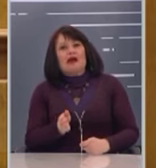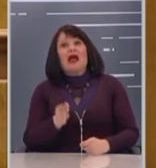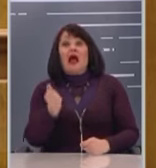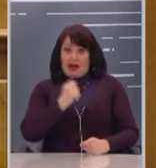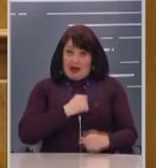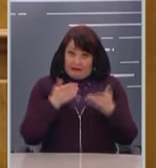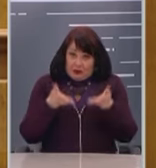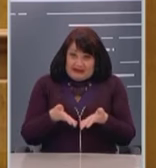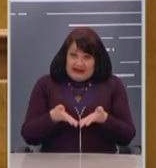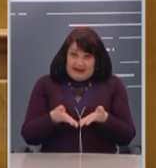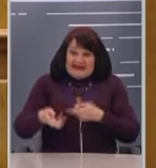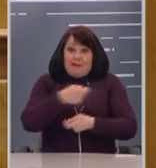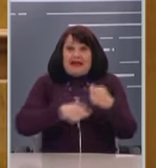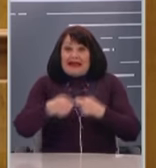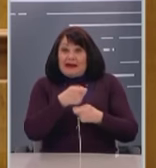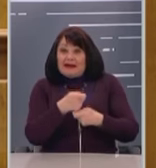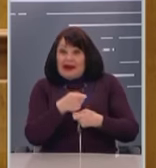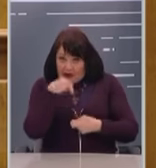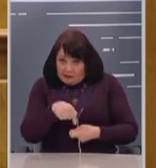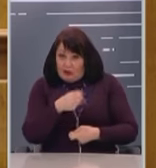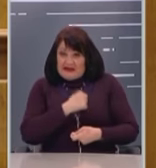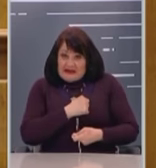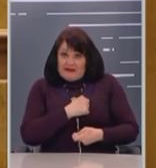την επιχειρηματικότητα. Δεύτερο σχόλιο.